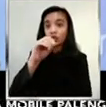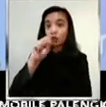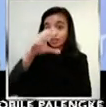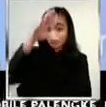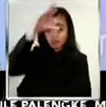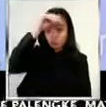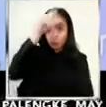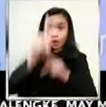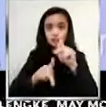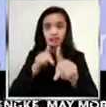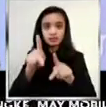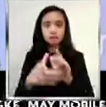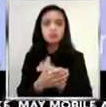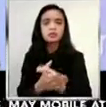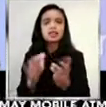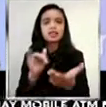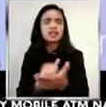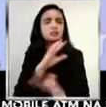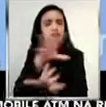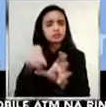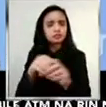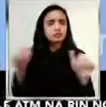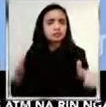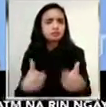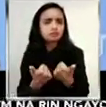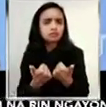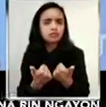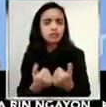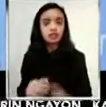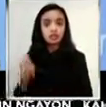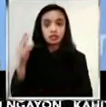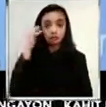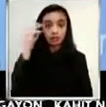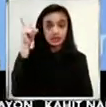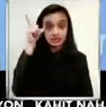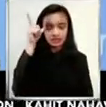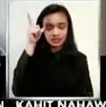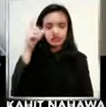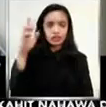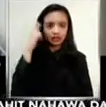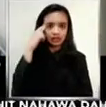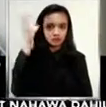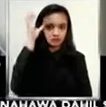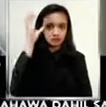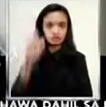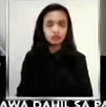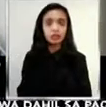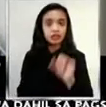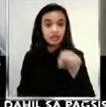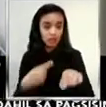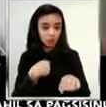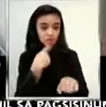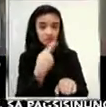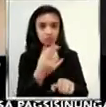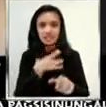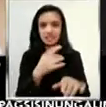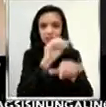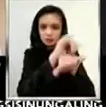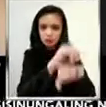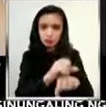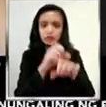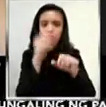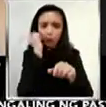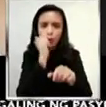challenge si na Miguel Tan Felix, Mavi Legaspi, at Raver Cruz. Sabi mo nga, di ba parang sanay ka na sumasayaw